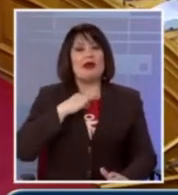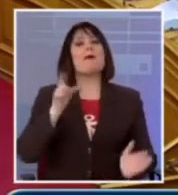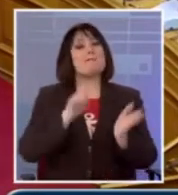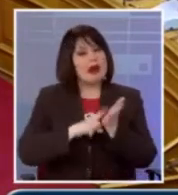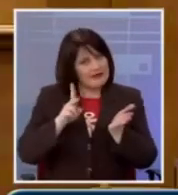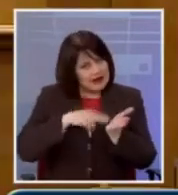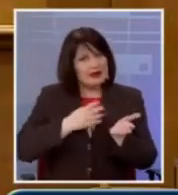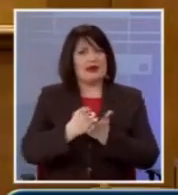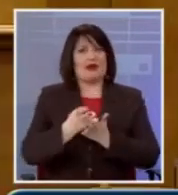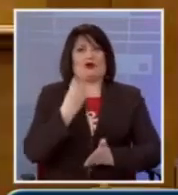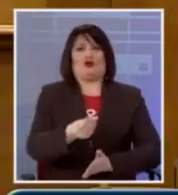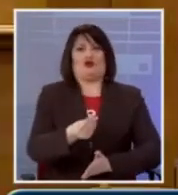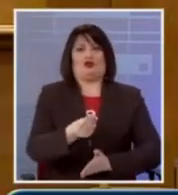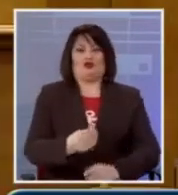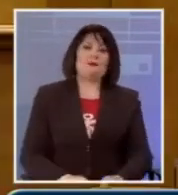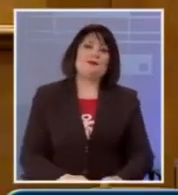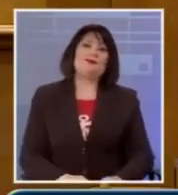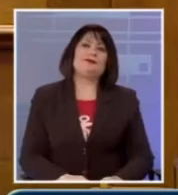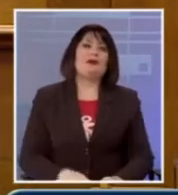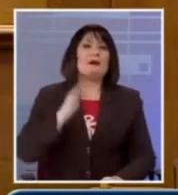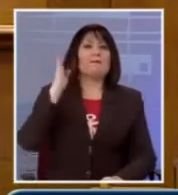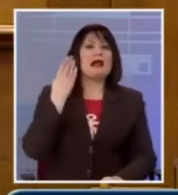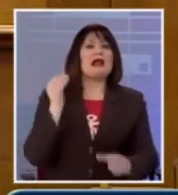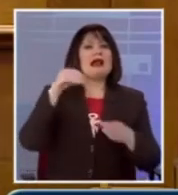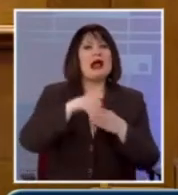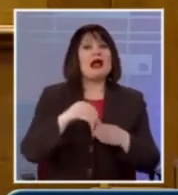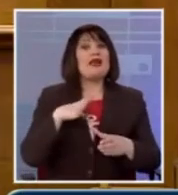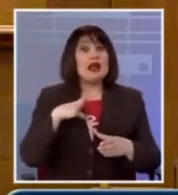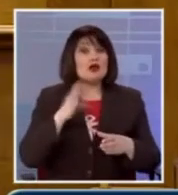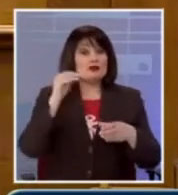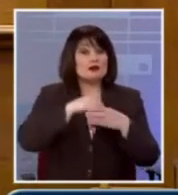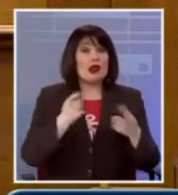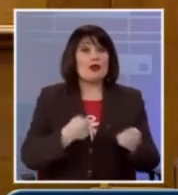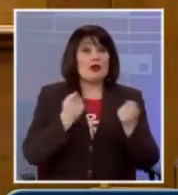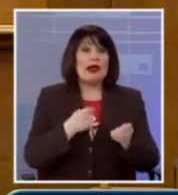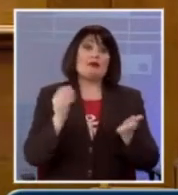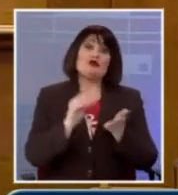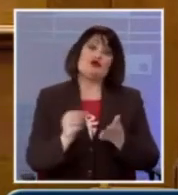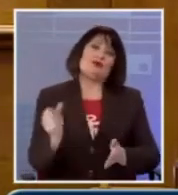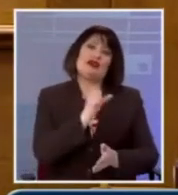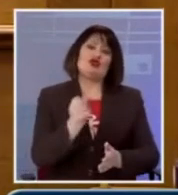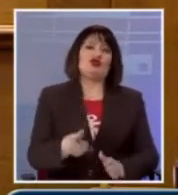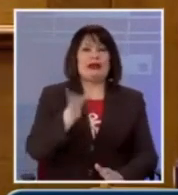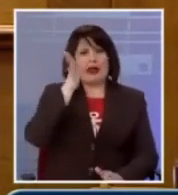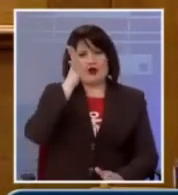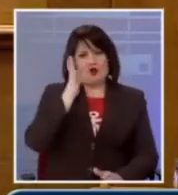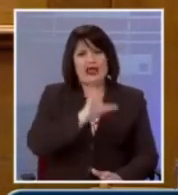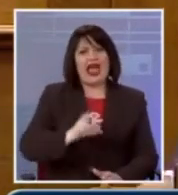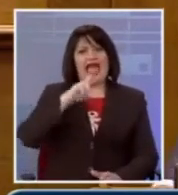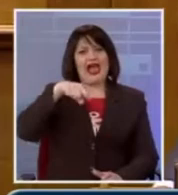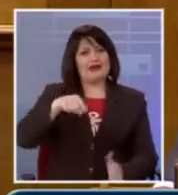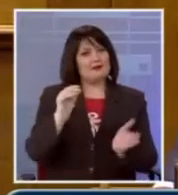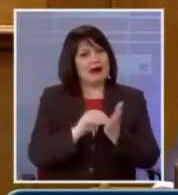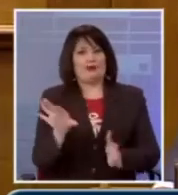δικαίωση. Όσοι πρώην εργαζόμενοι της ΕΡΤ επιθυμούν, μπορούν να γυρίσουν στη νέα ΕΡΤ. Η επαναπρόσληψή